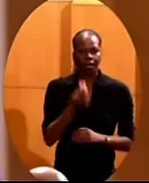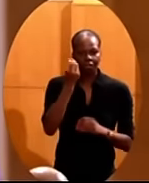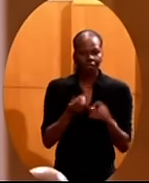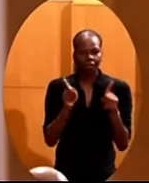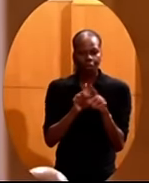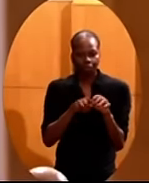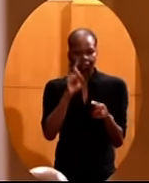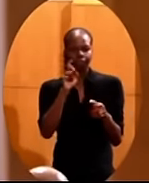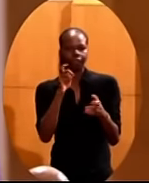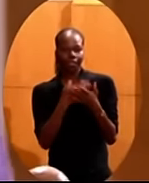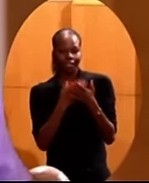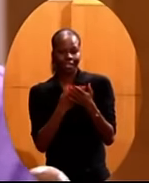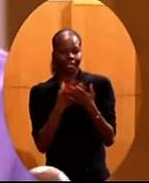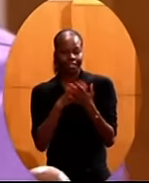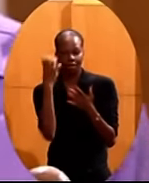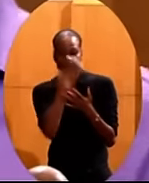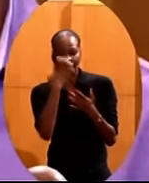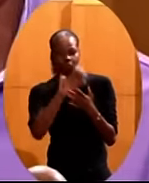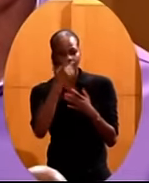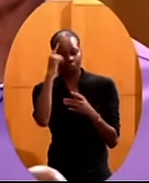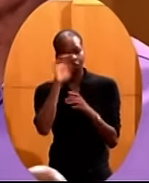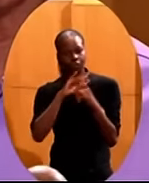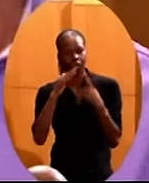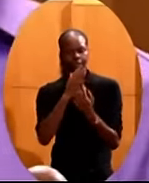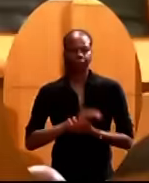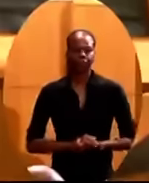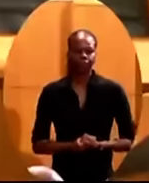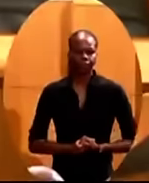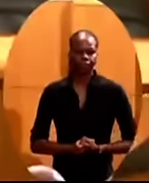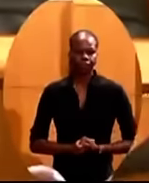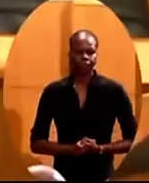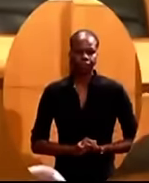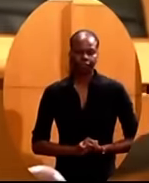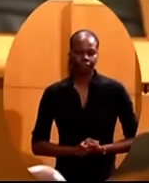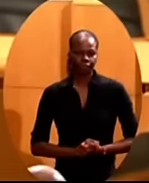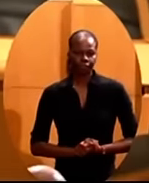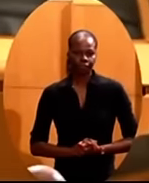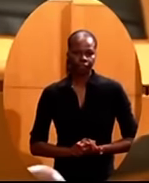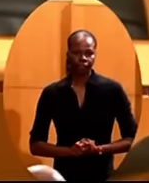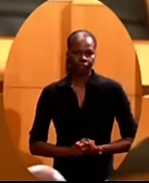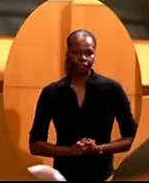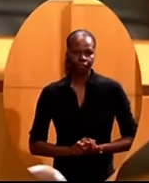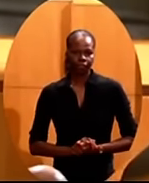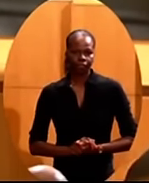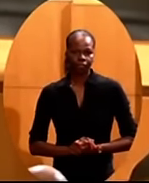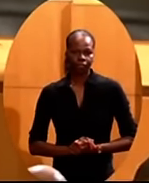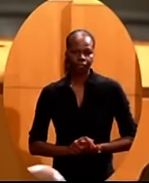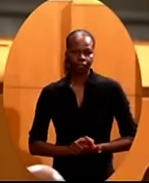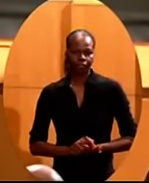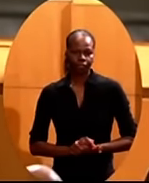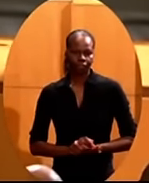des fléau le plus désastreux de notre société qui est contre cela qui lève le